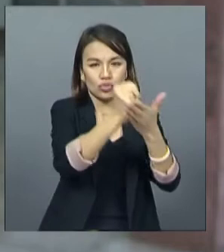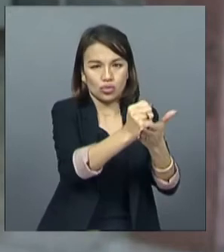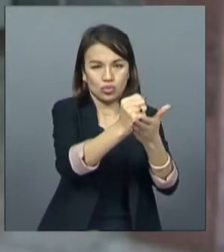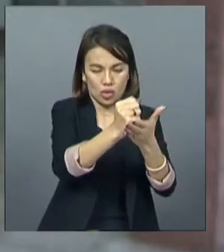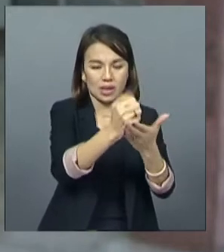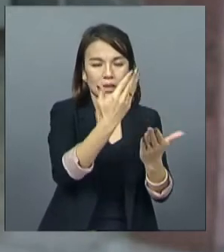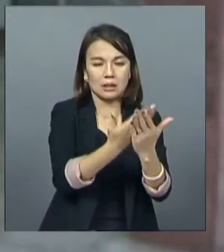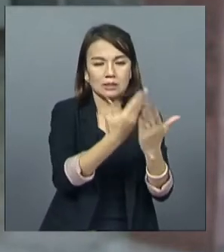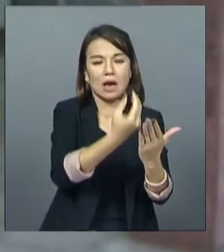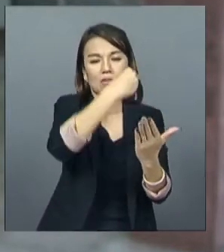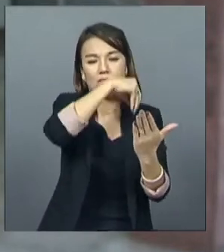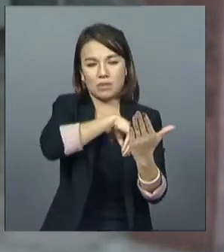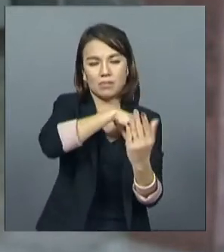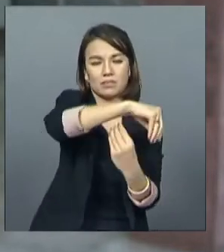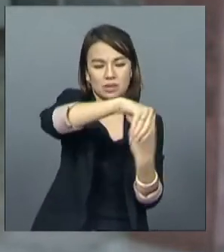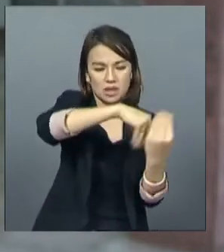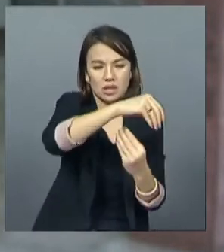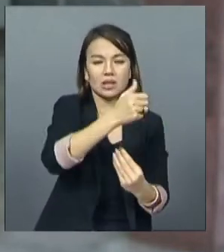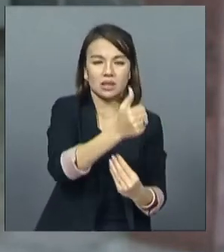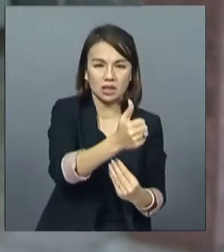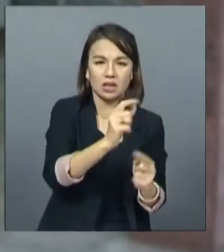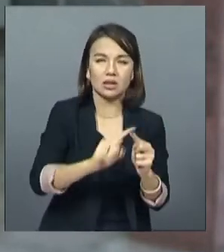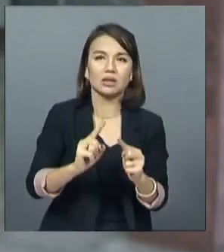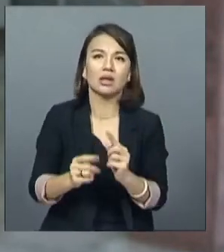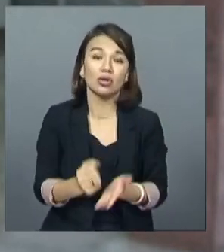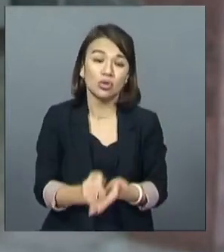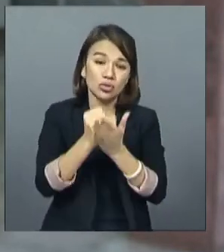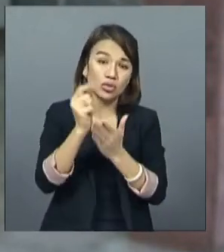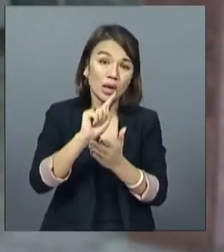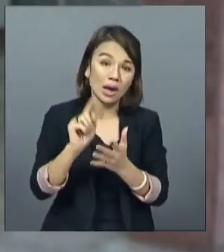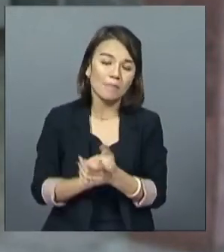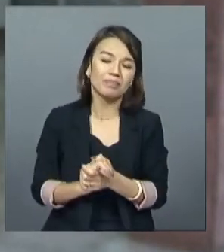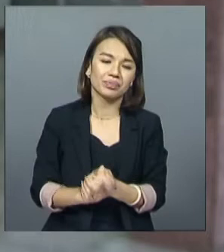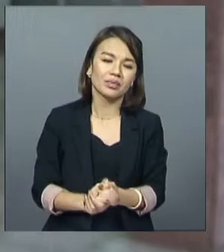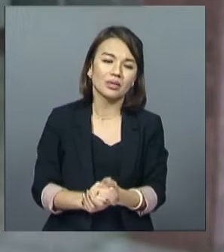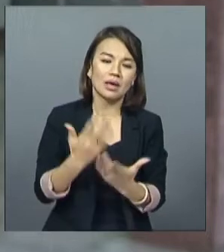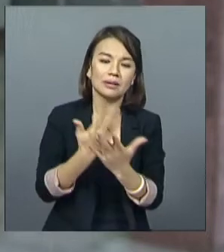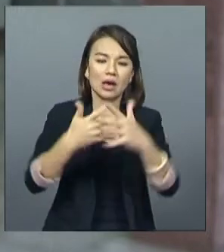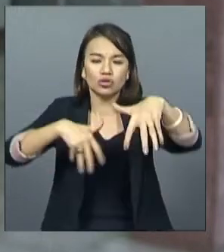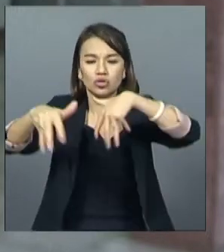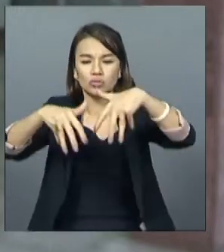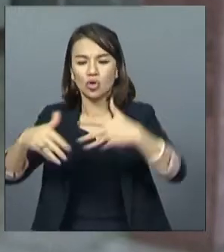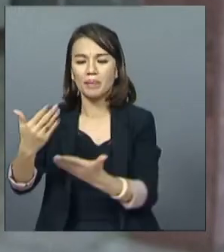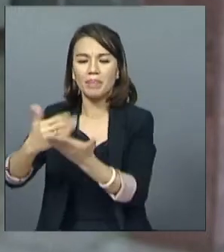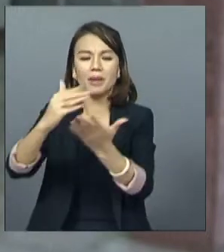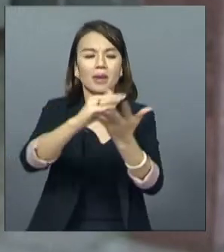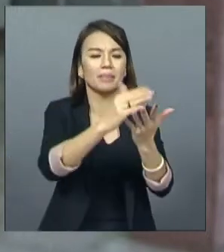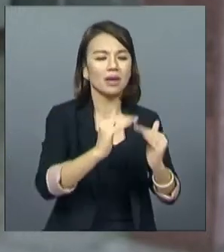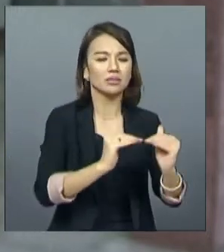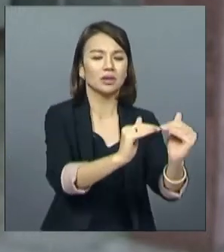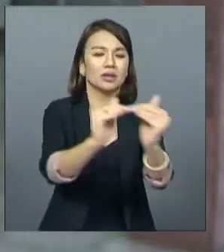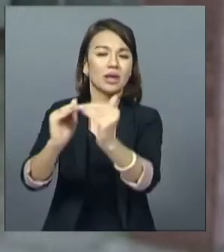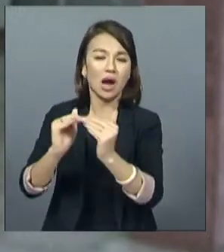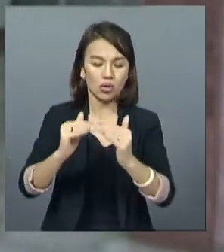รายได้นะคะเพื่อให้เกิดการกระจายรายได้ไปสู่ชุมชนและเกิดคุณภา